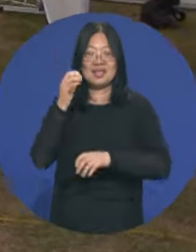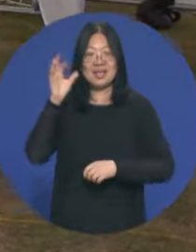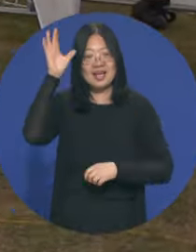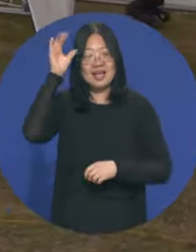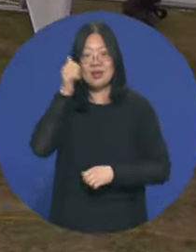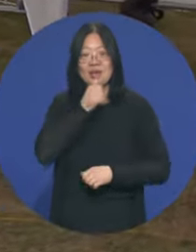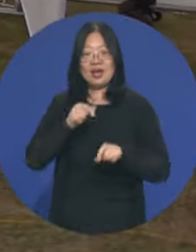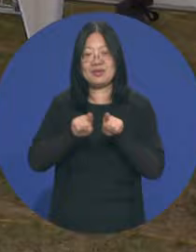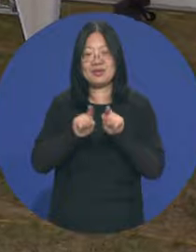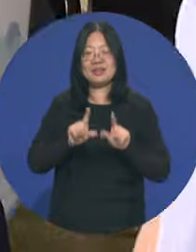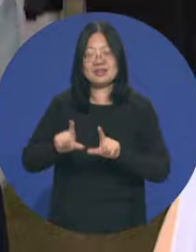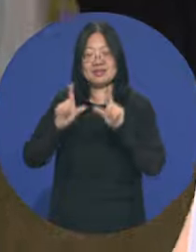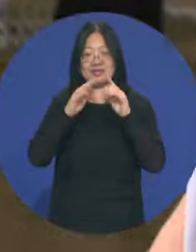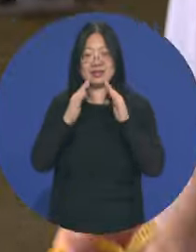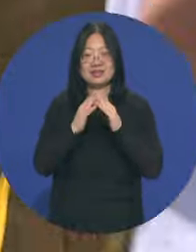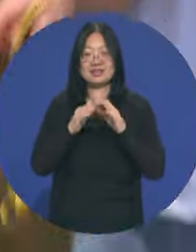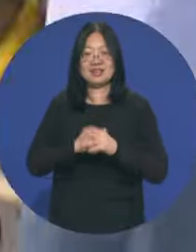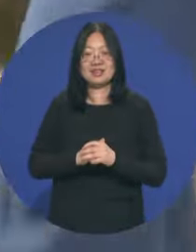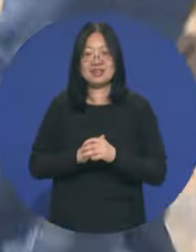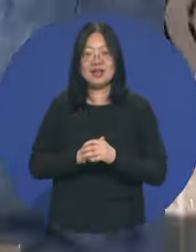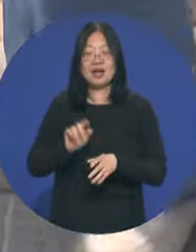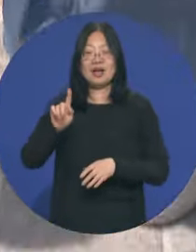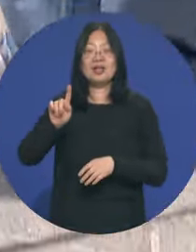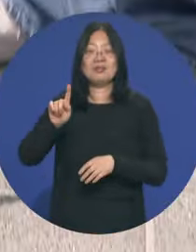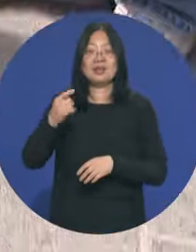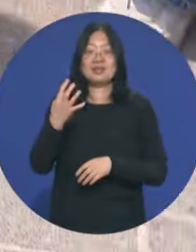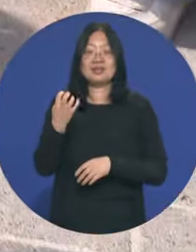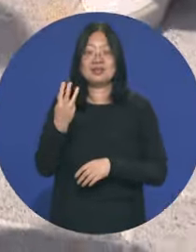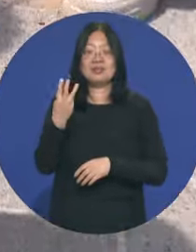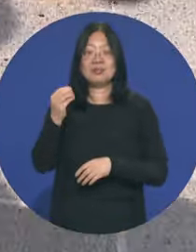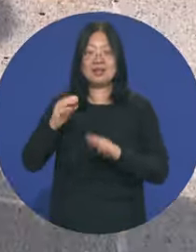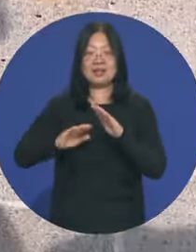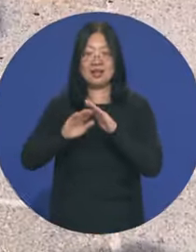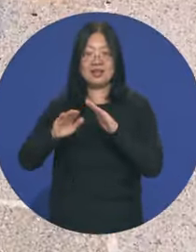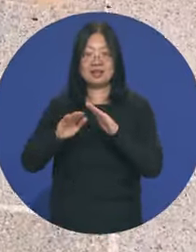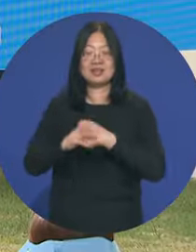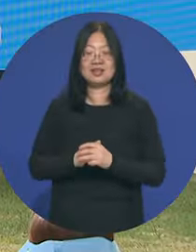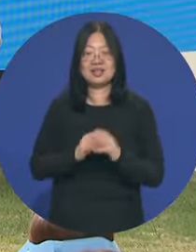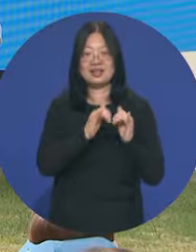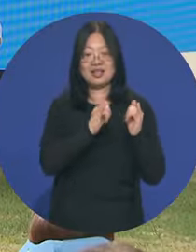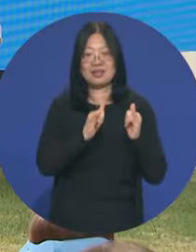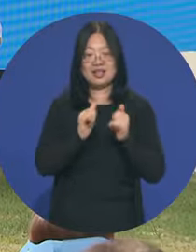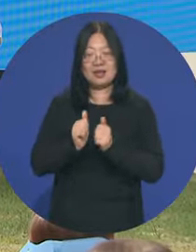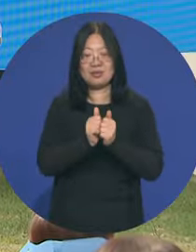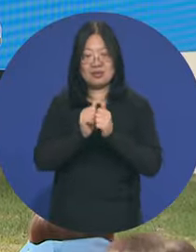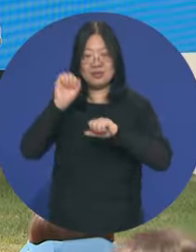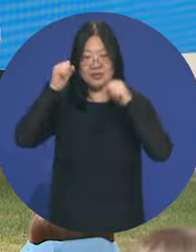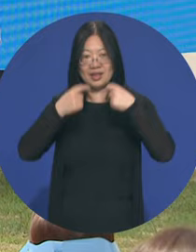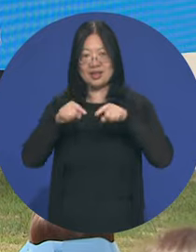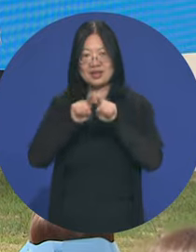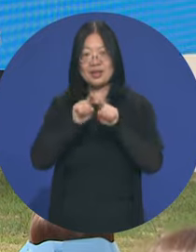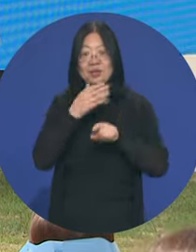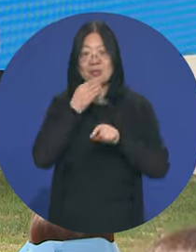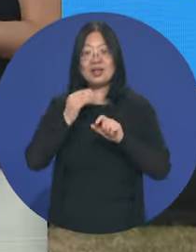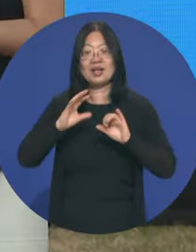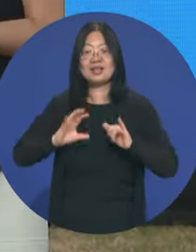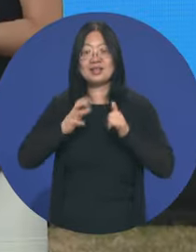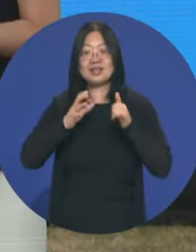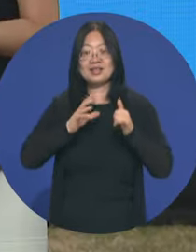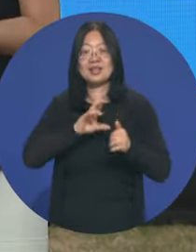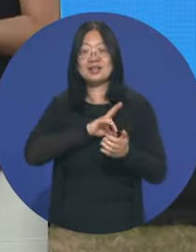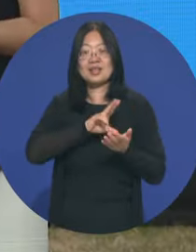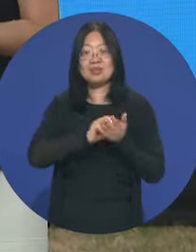2022년 기준 강아지나 고양이와 함께 사는 집은 도내 143만 가구. 경기도는 사람과 반려동물이 함께